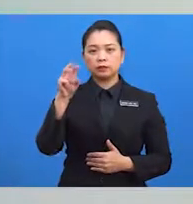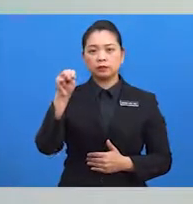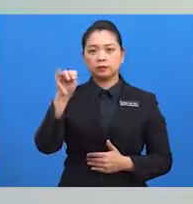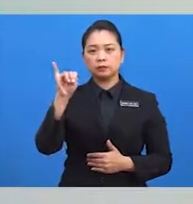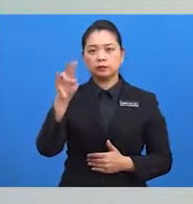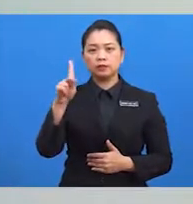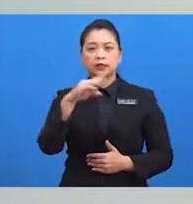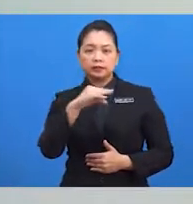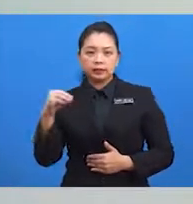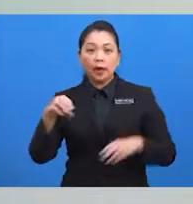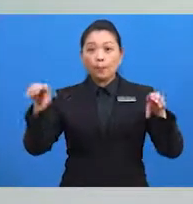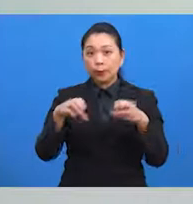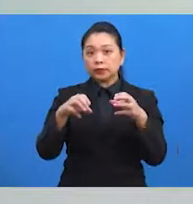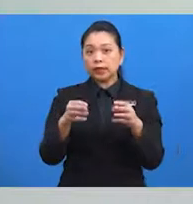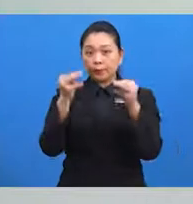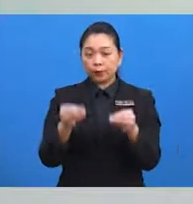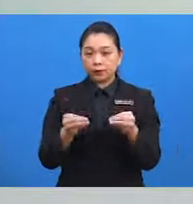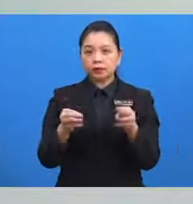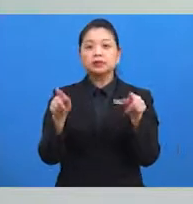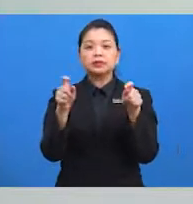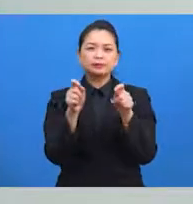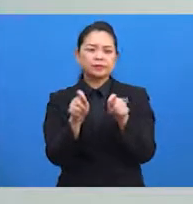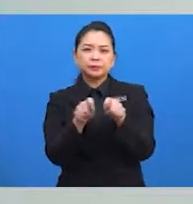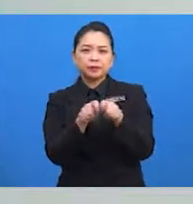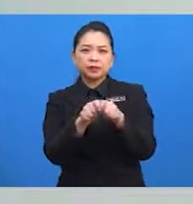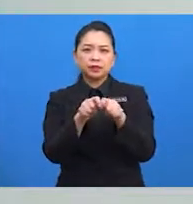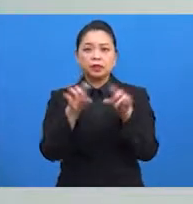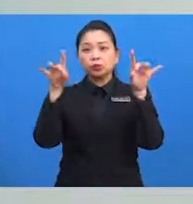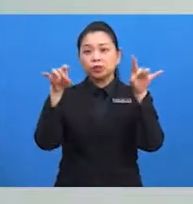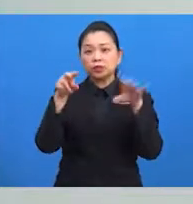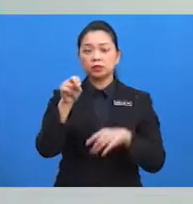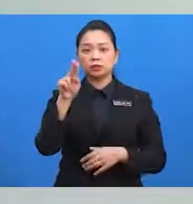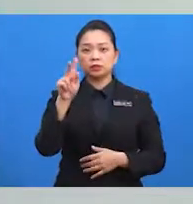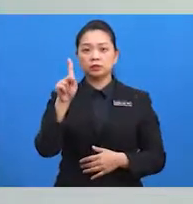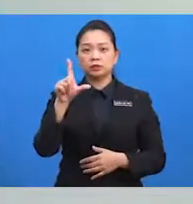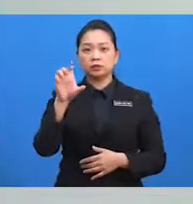Mal seperti ujian nuklir atau kemalangan nuklir